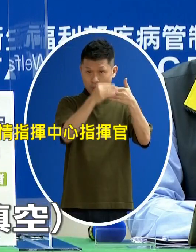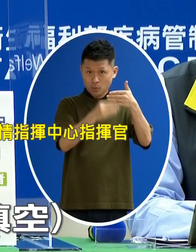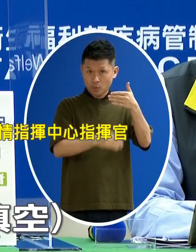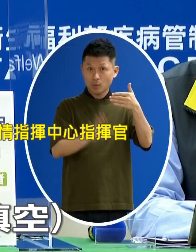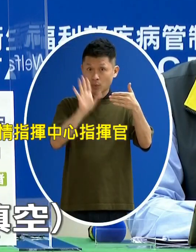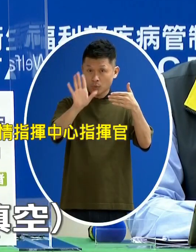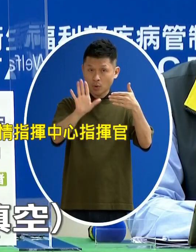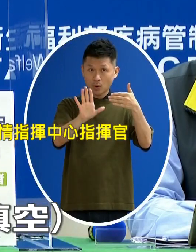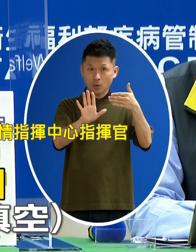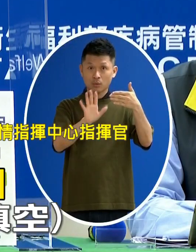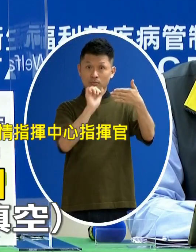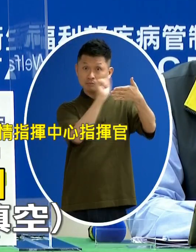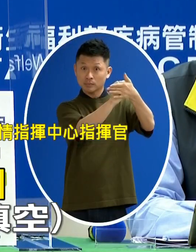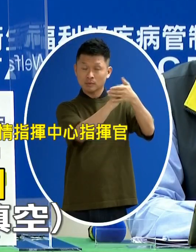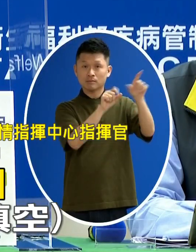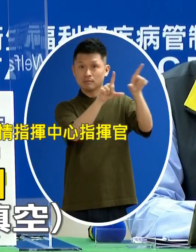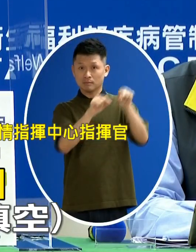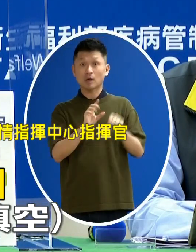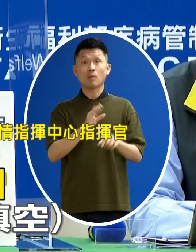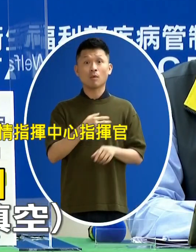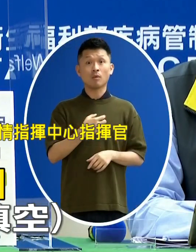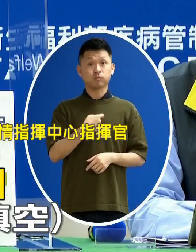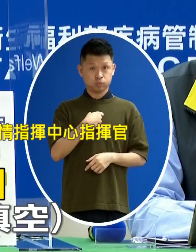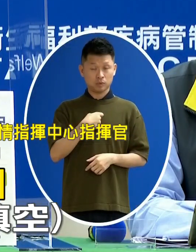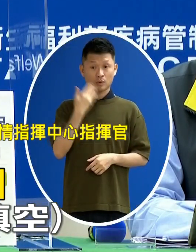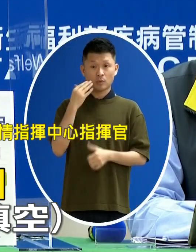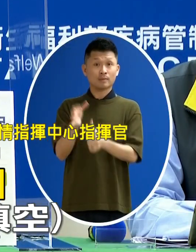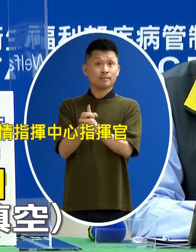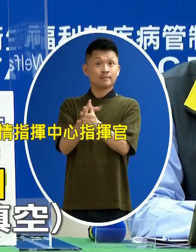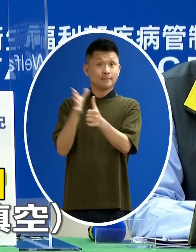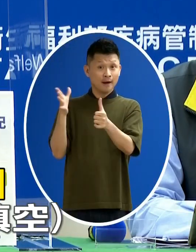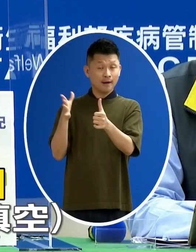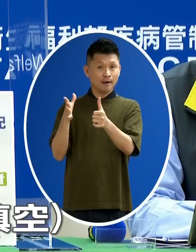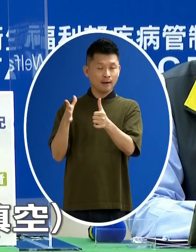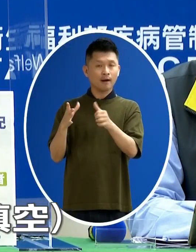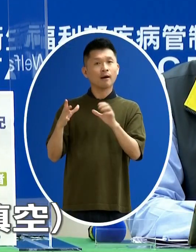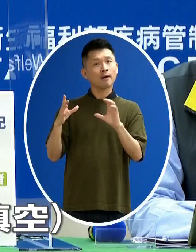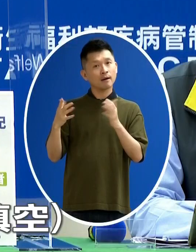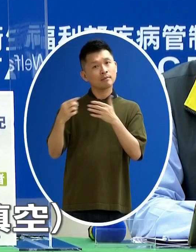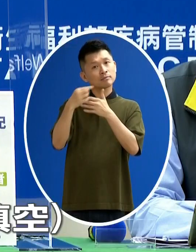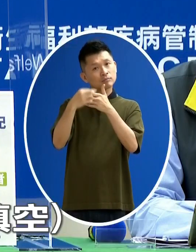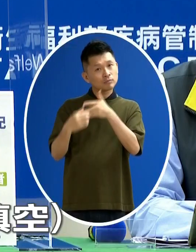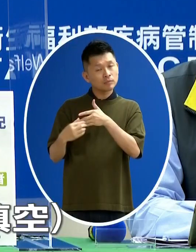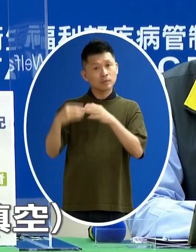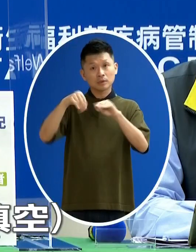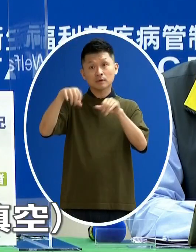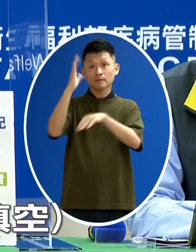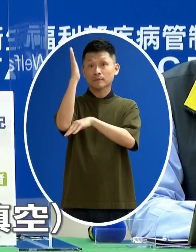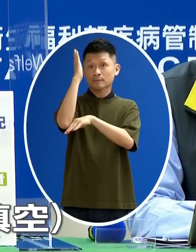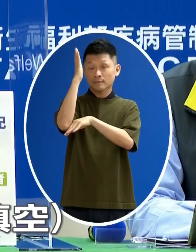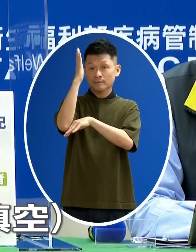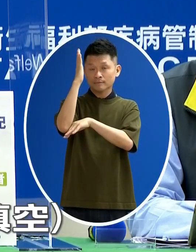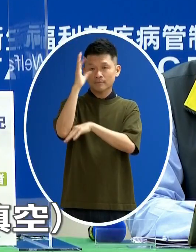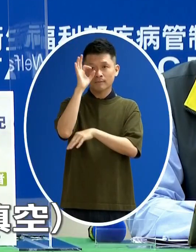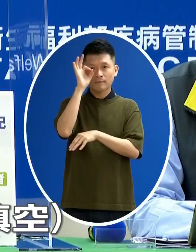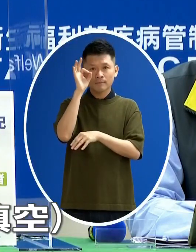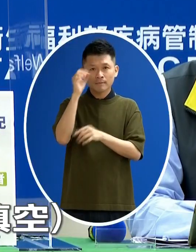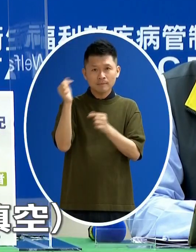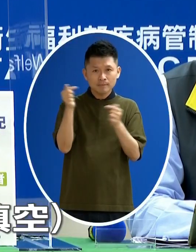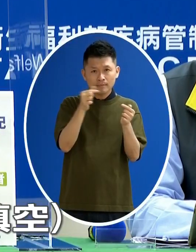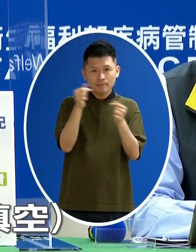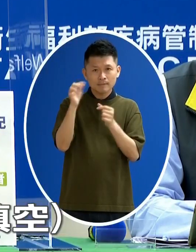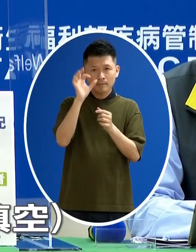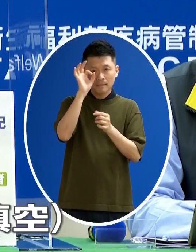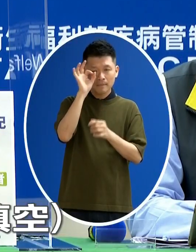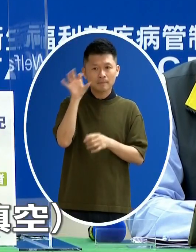家照规范走。那像松绑的部分是属于指引，好，那各地方政府可以因应他们的各地方